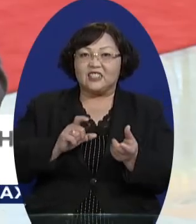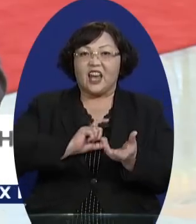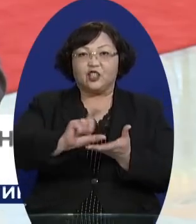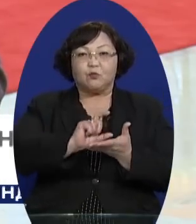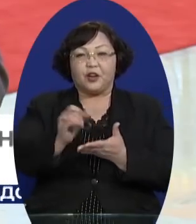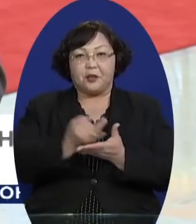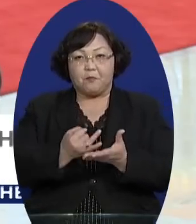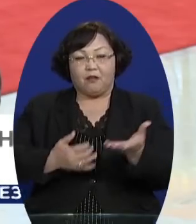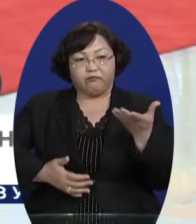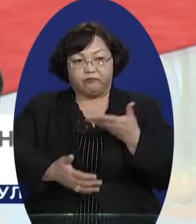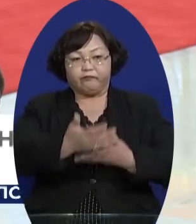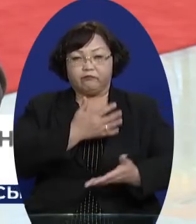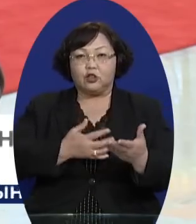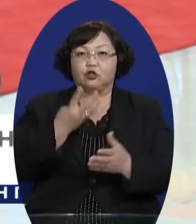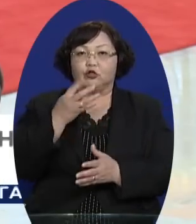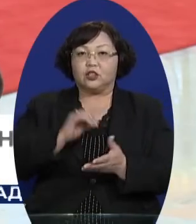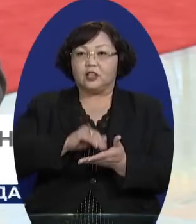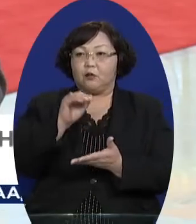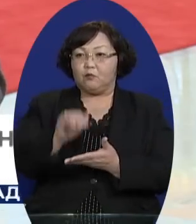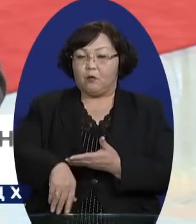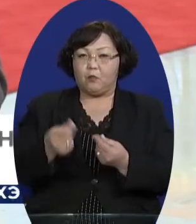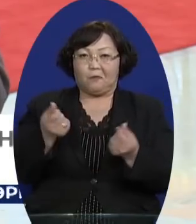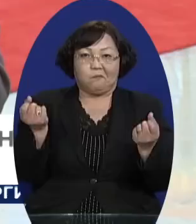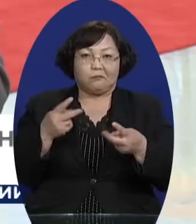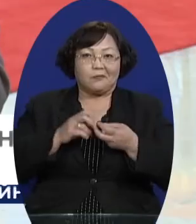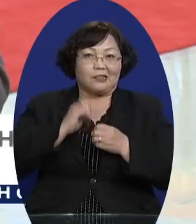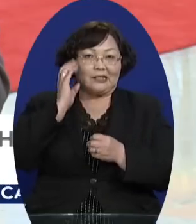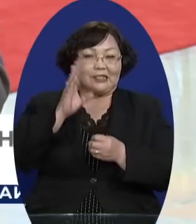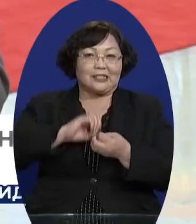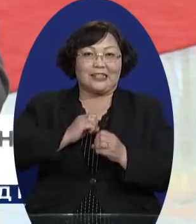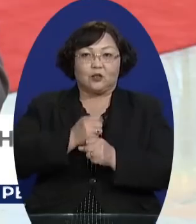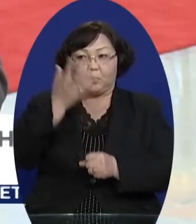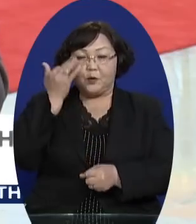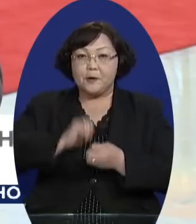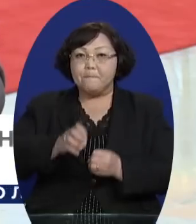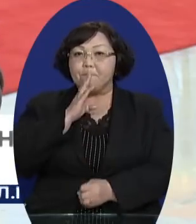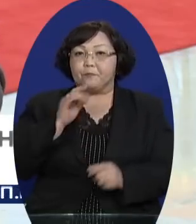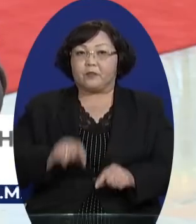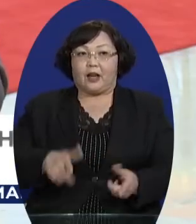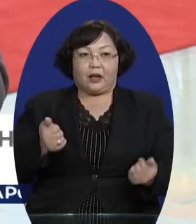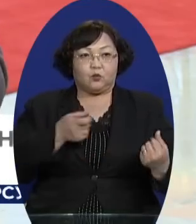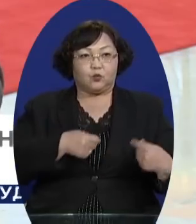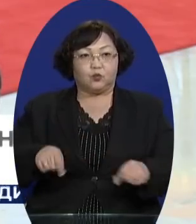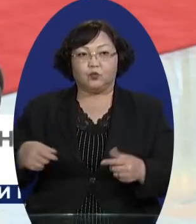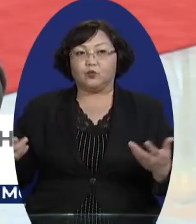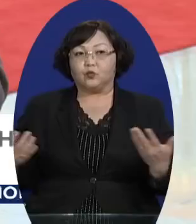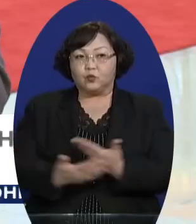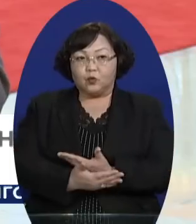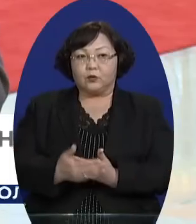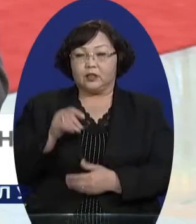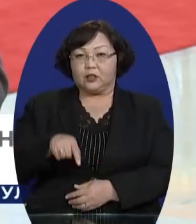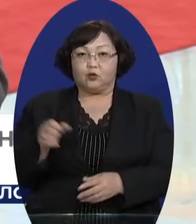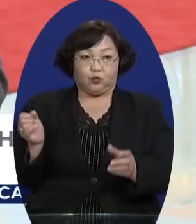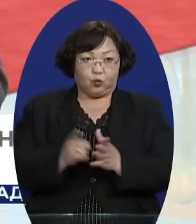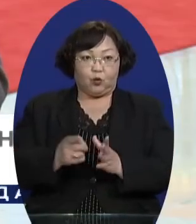доллар төрөхээр ингэж ярилцсан. За энийг бол ойрын хугацаанд хэрэгжүүлэхэд өнөөдөр энэ гараа үсэг зурж байгаа энэ зөвлөлүүд бол одоо